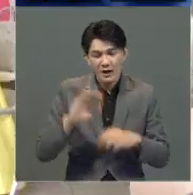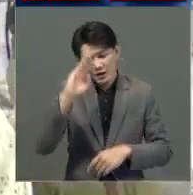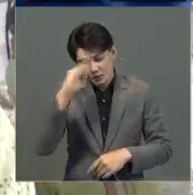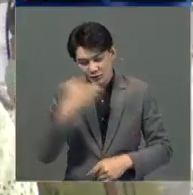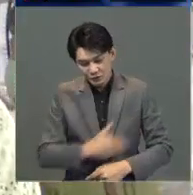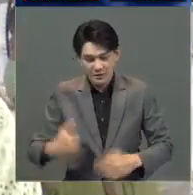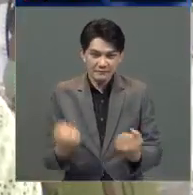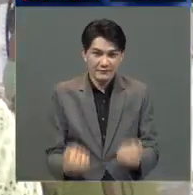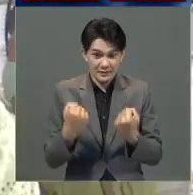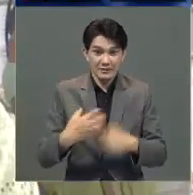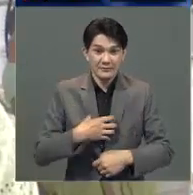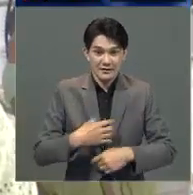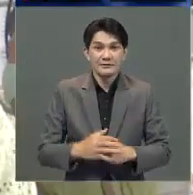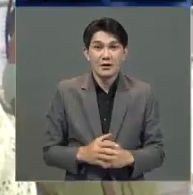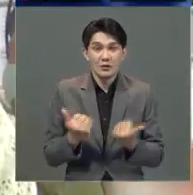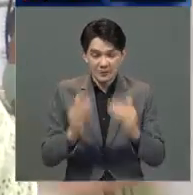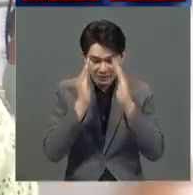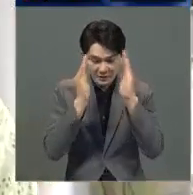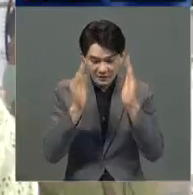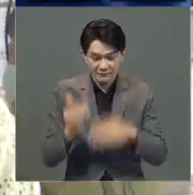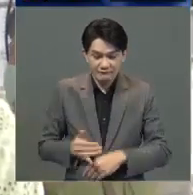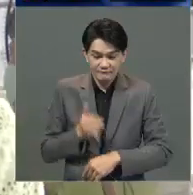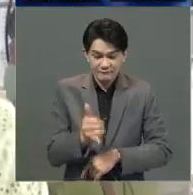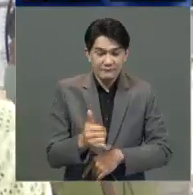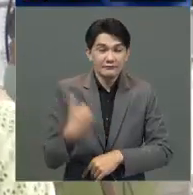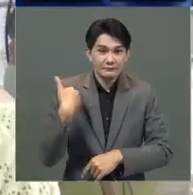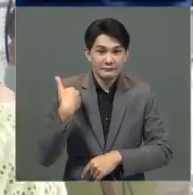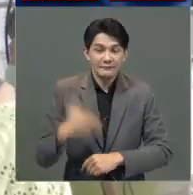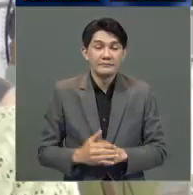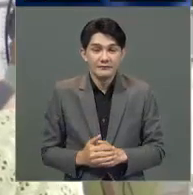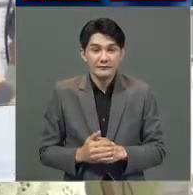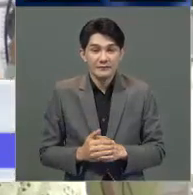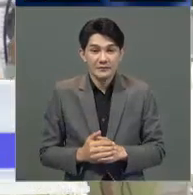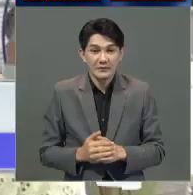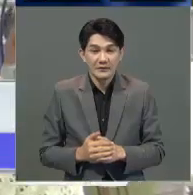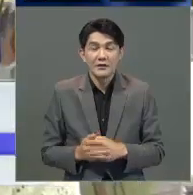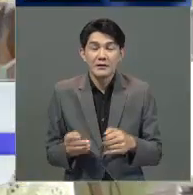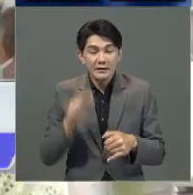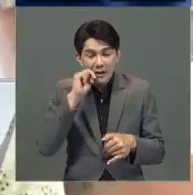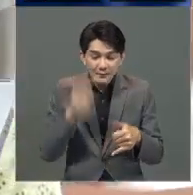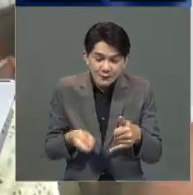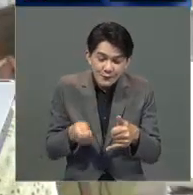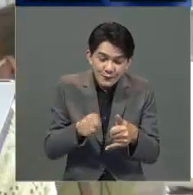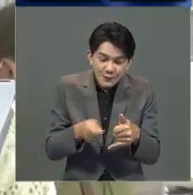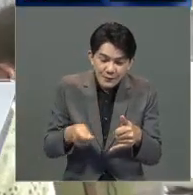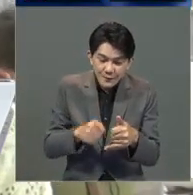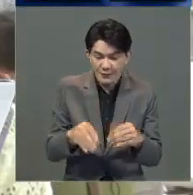ค่ะฟังใจมั้ยใช่ก็เลยแวะส่งน้ำเท้า 2